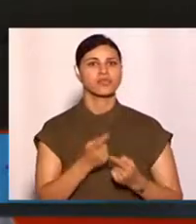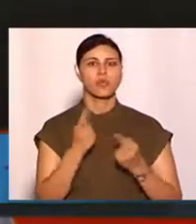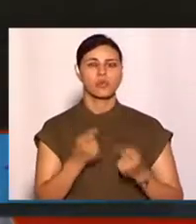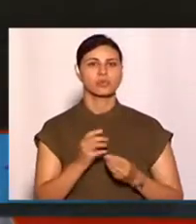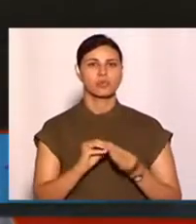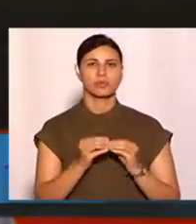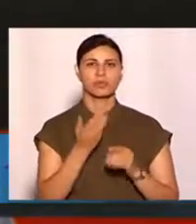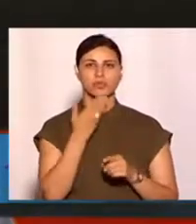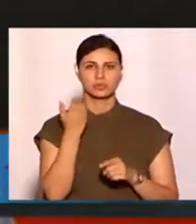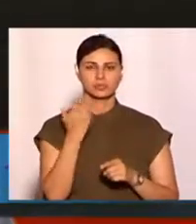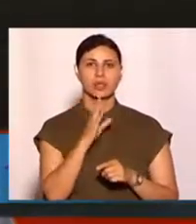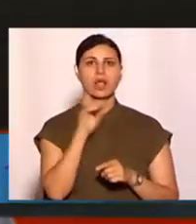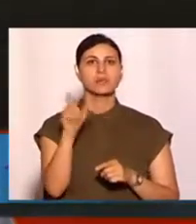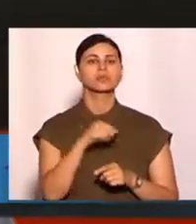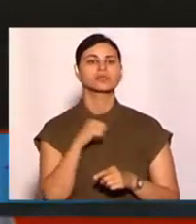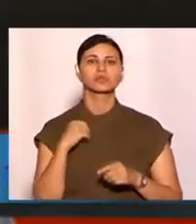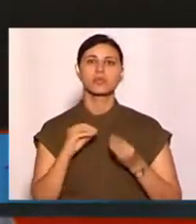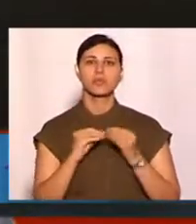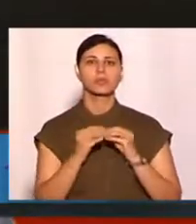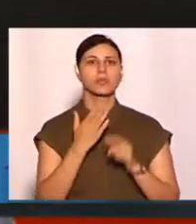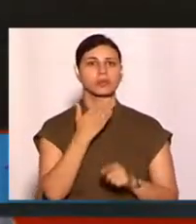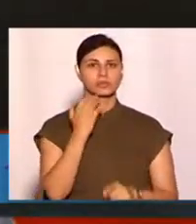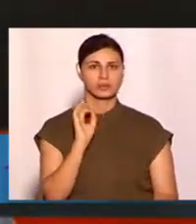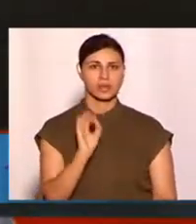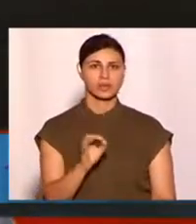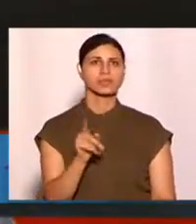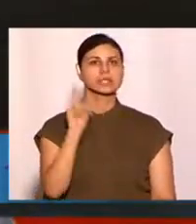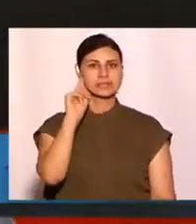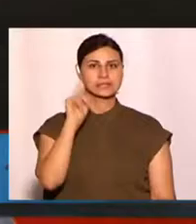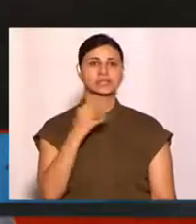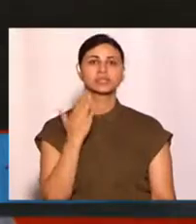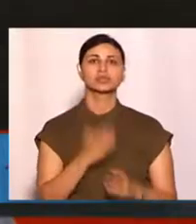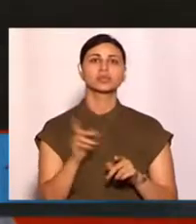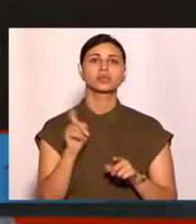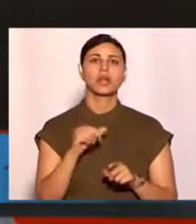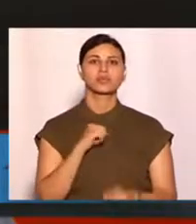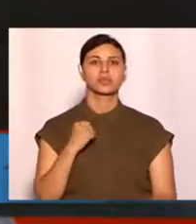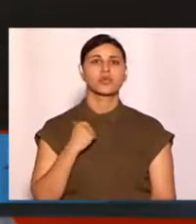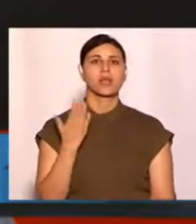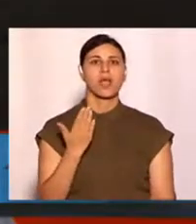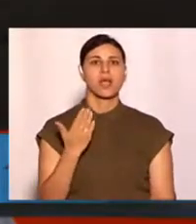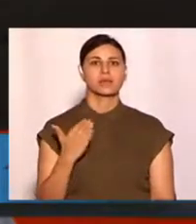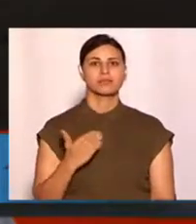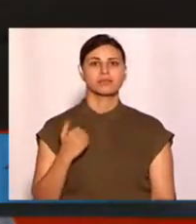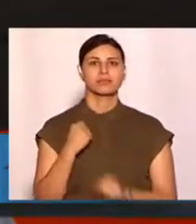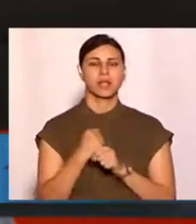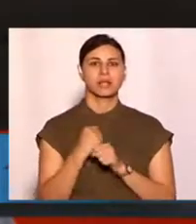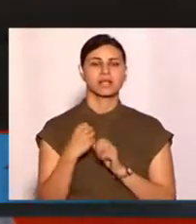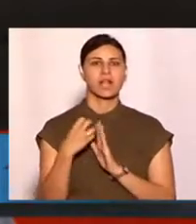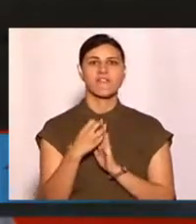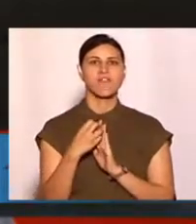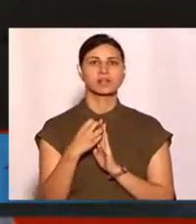ძუძუთი კვებას, არც ქალბატონს თვითონ არ აქვს არანაირი პრობლემა და მან იცის, რომ თუ როდეს მე მოისინჯავს კვანც,